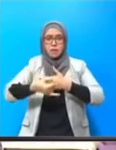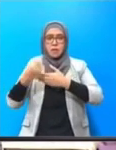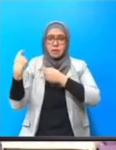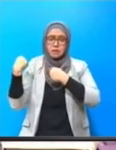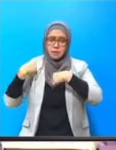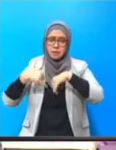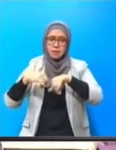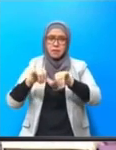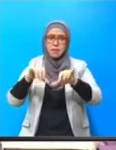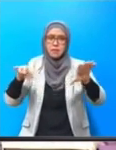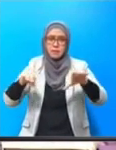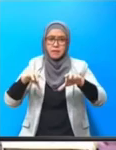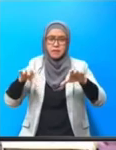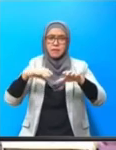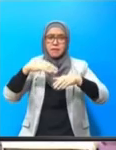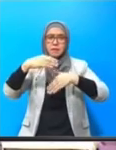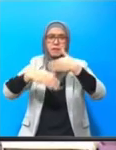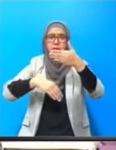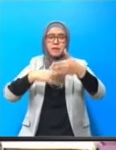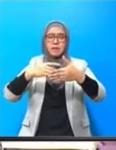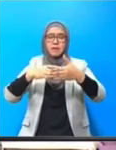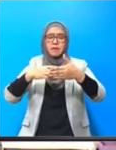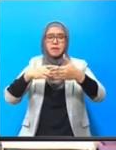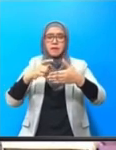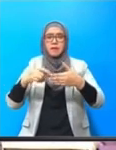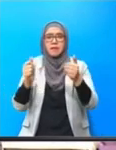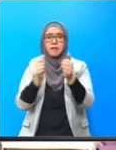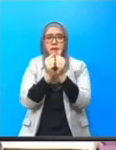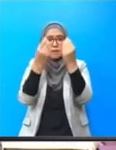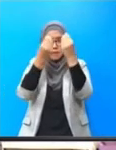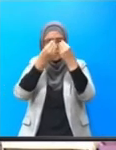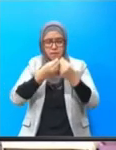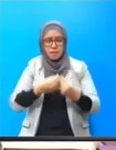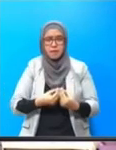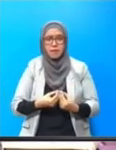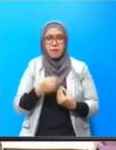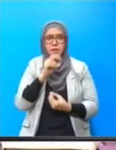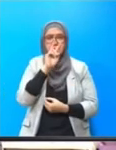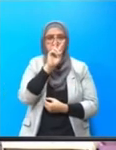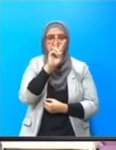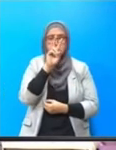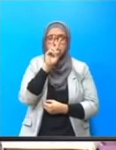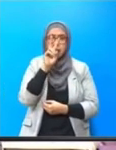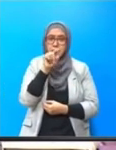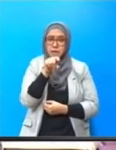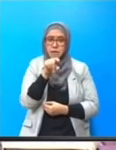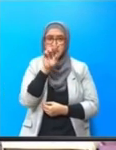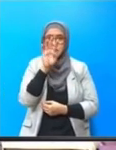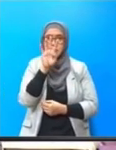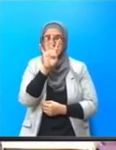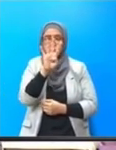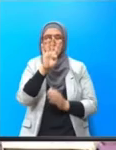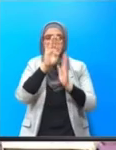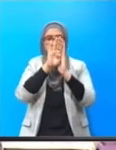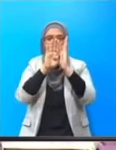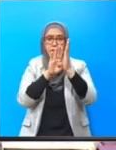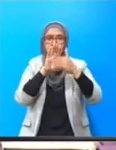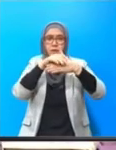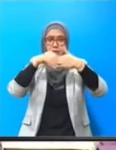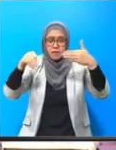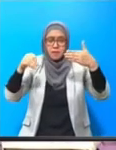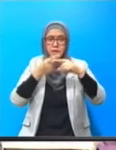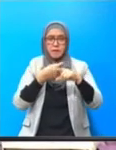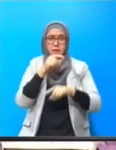kos keseluruhan berjumlah 2.4 bilion. Daripada 40 ini, 11